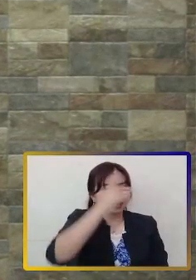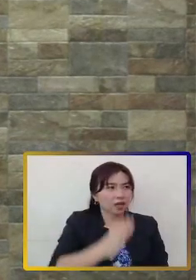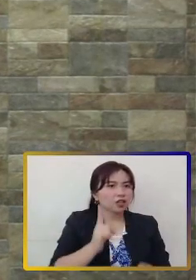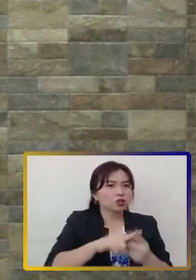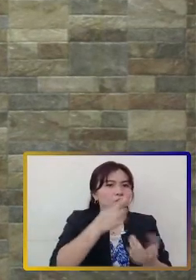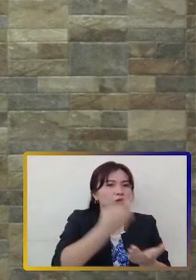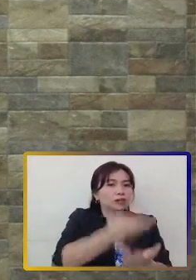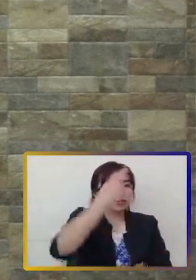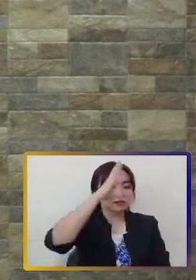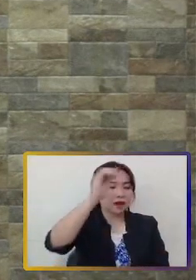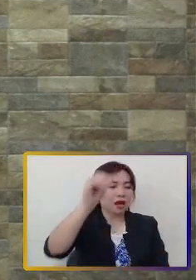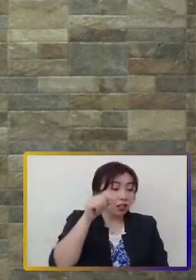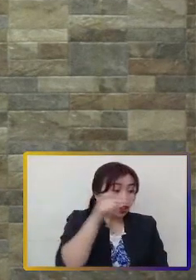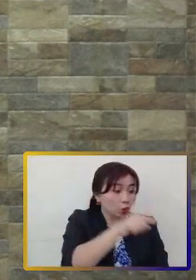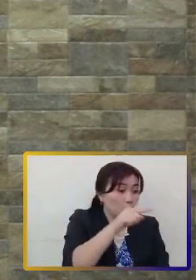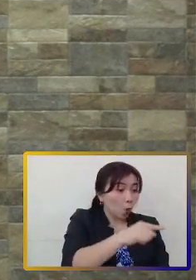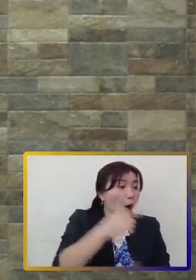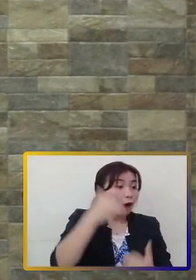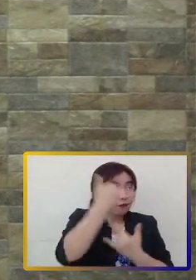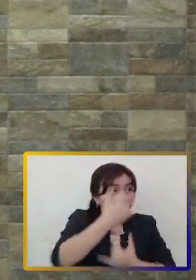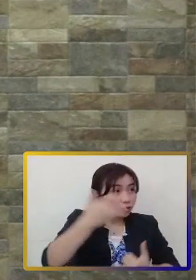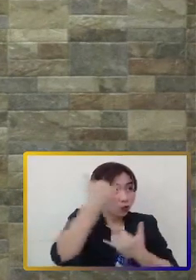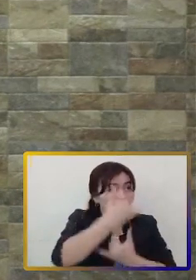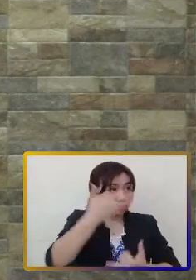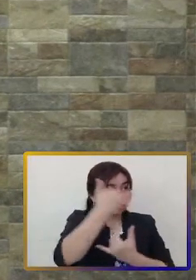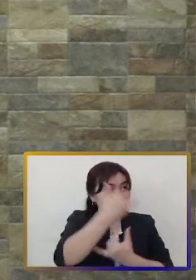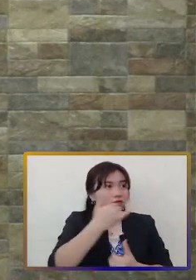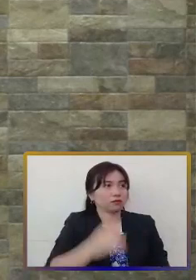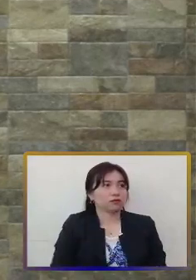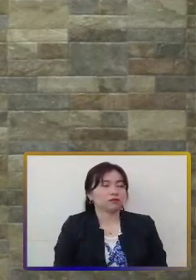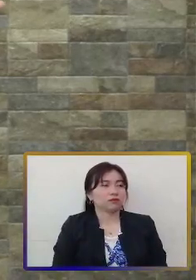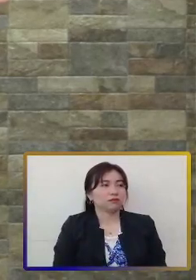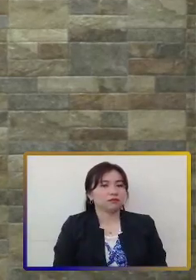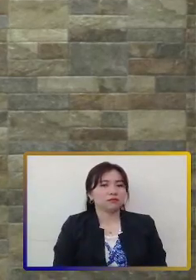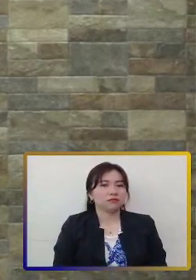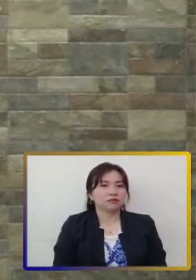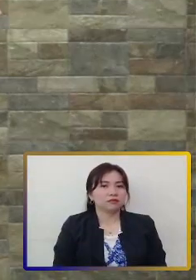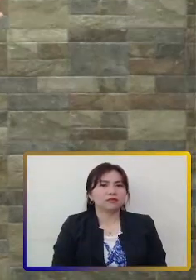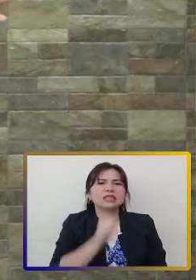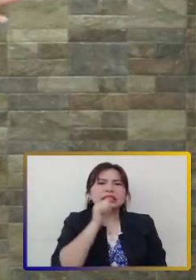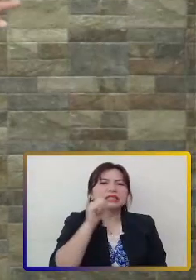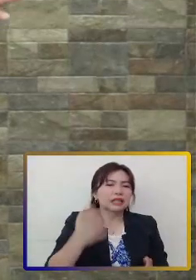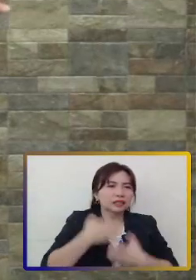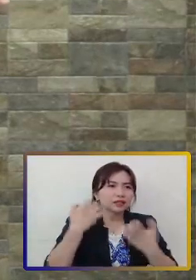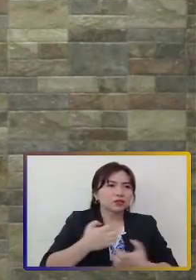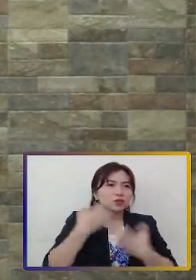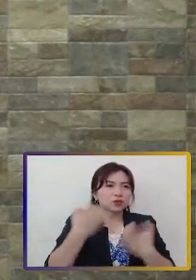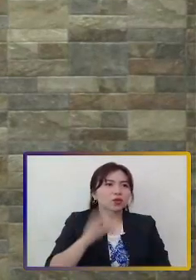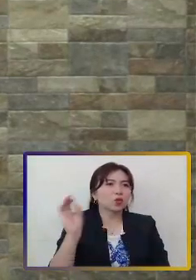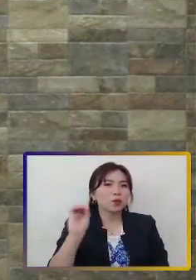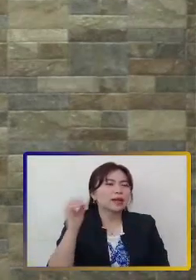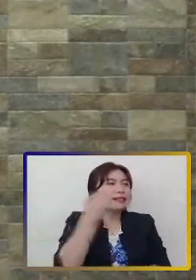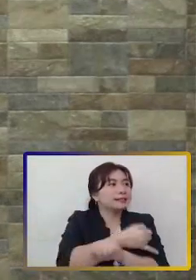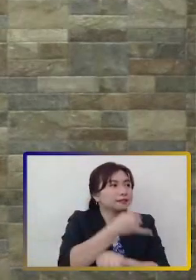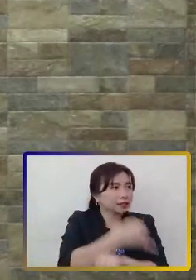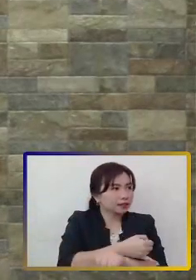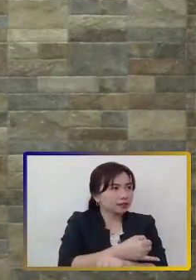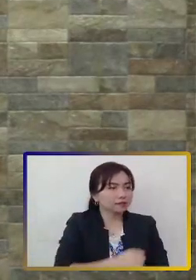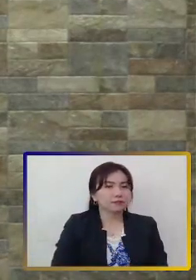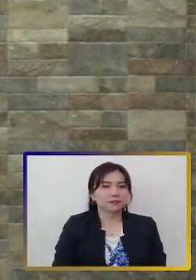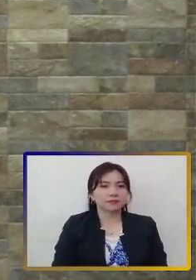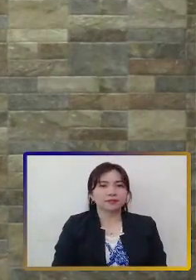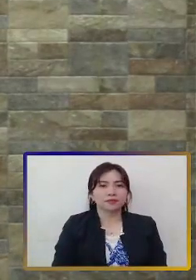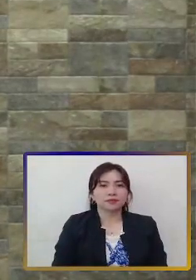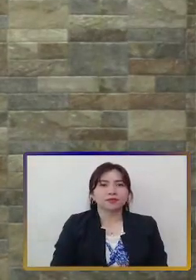you see thy soul shall be required of day you see Kaya nga hindi niya na na-enjoy yung naipundar niya what i'm trying to simply tell you